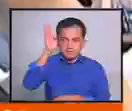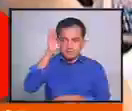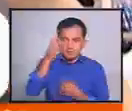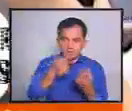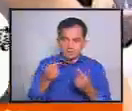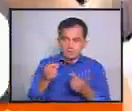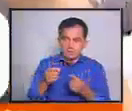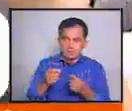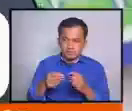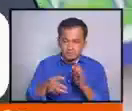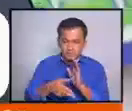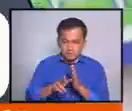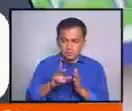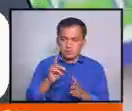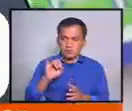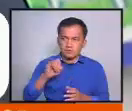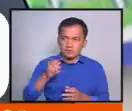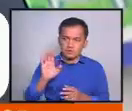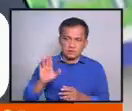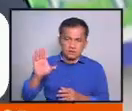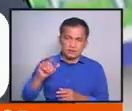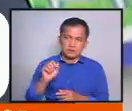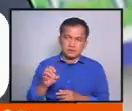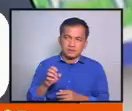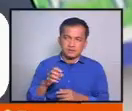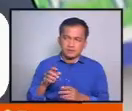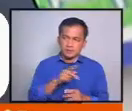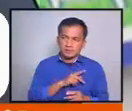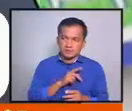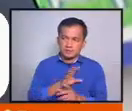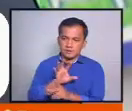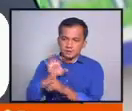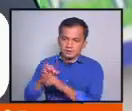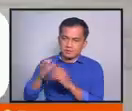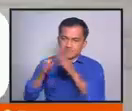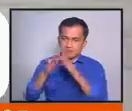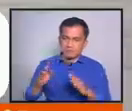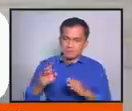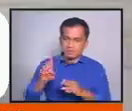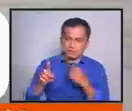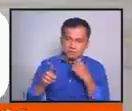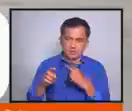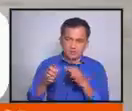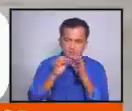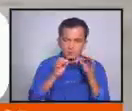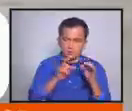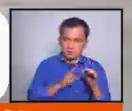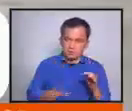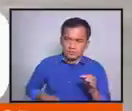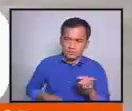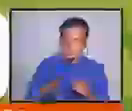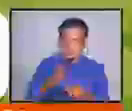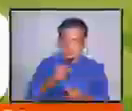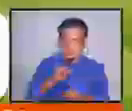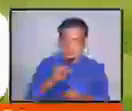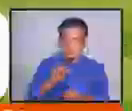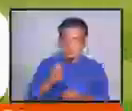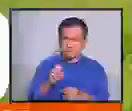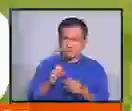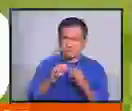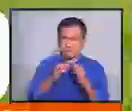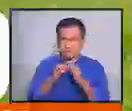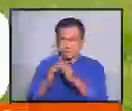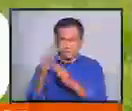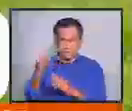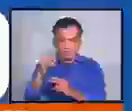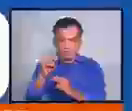ito habang nire-review ng DOJ ang kanilang kaso. Ang mga pulis ang nag-raid sa bahay ng isang umanong drug lord sa Woodbridge Subdivision noong